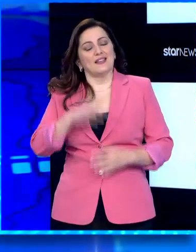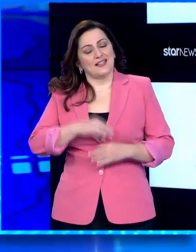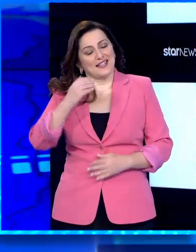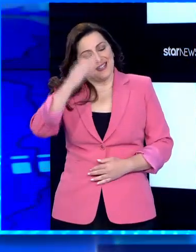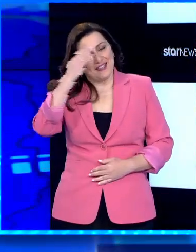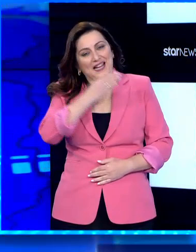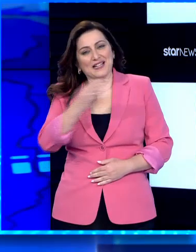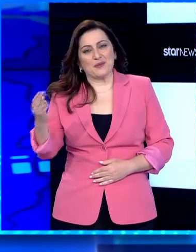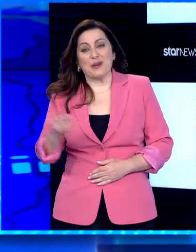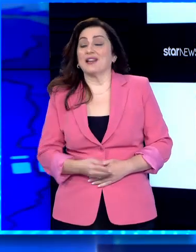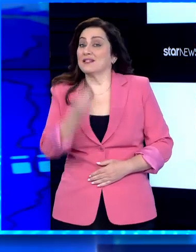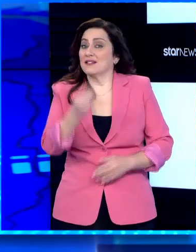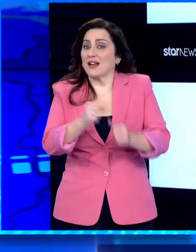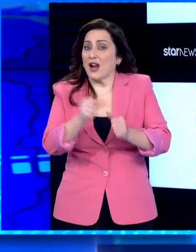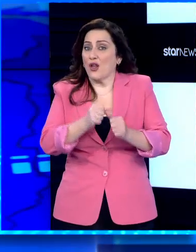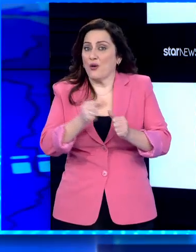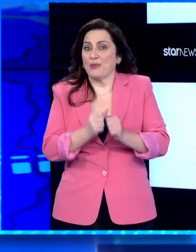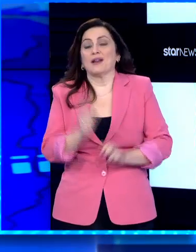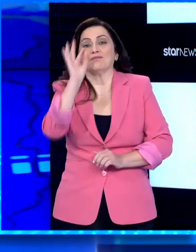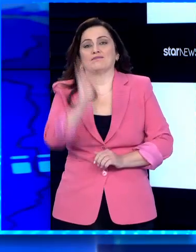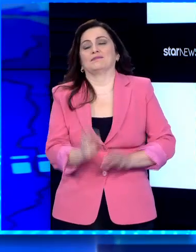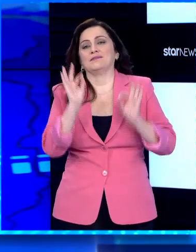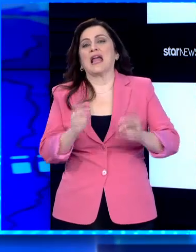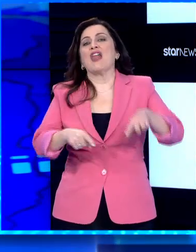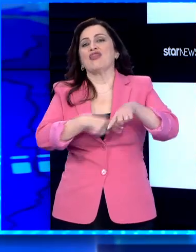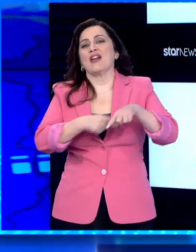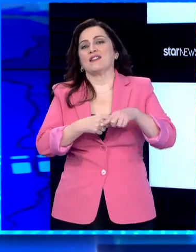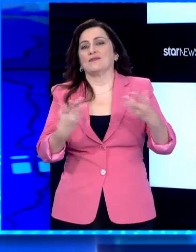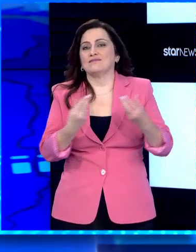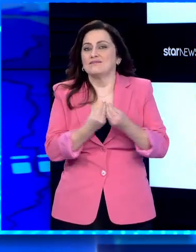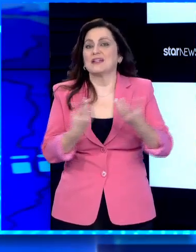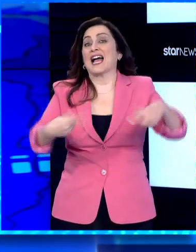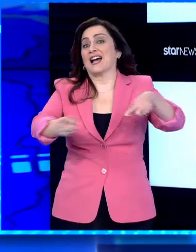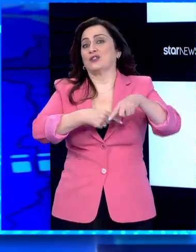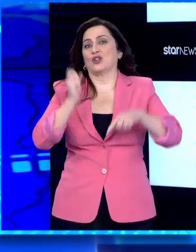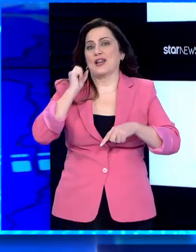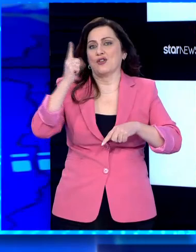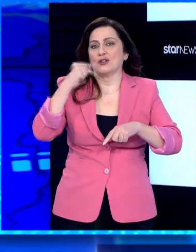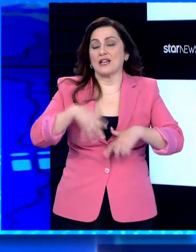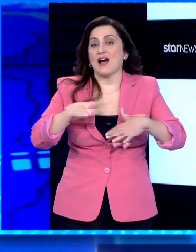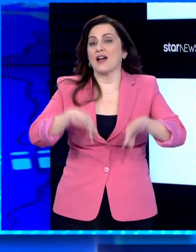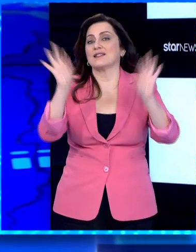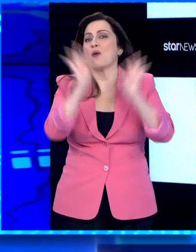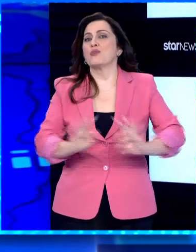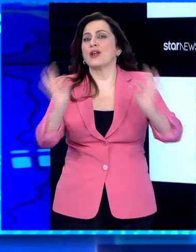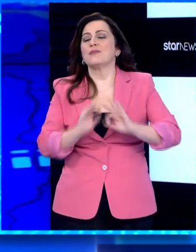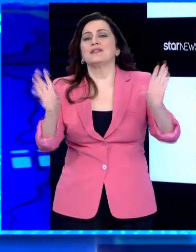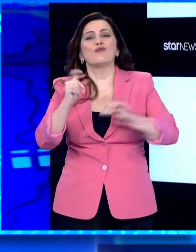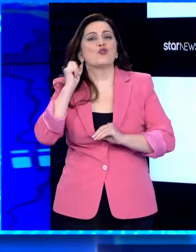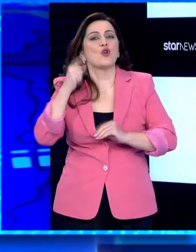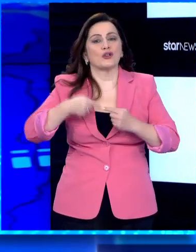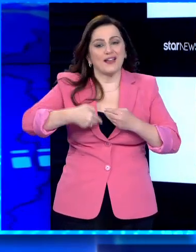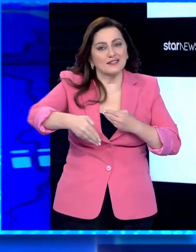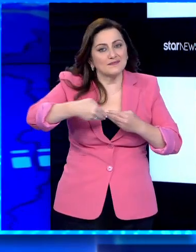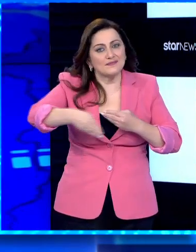Καλό μεσημέρι, κυρίες και κύριοι, και καλό μήνα. Μπήκε ο Δεκέμβριος, ο μήνας των Χριστουγέννων, και ξεκίνησαν οι πρώτες προετοιμασίες για τις γιορτές. Πόσο